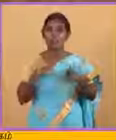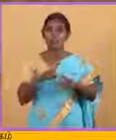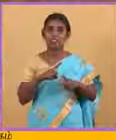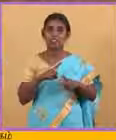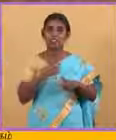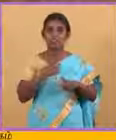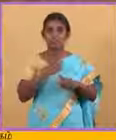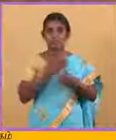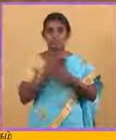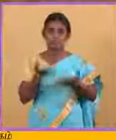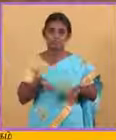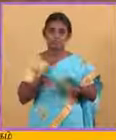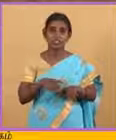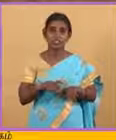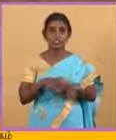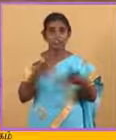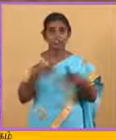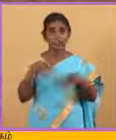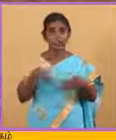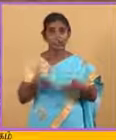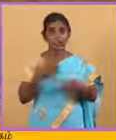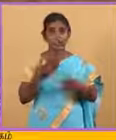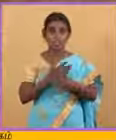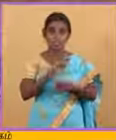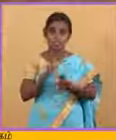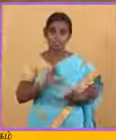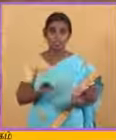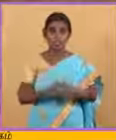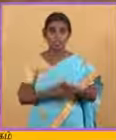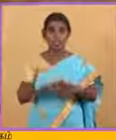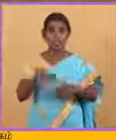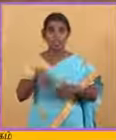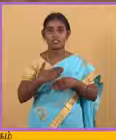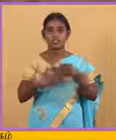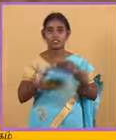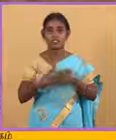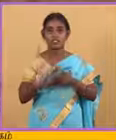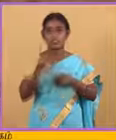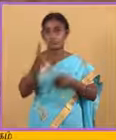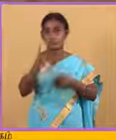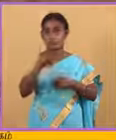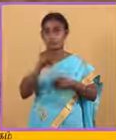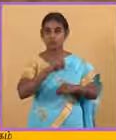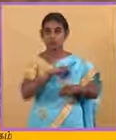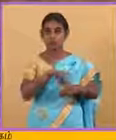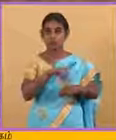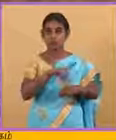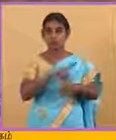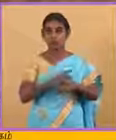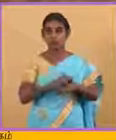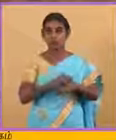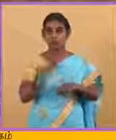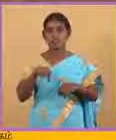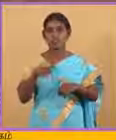இருந்தது, இப்போது கடமையை முடித்துவிட்டேன். இனி ஒரு நொடி பொழுது கூட நான் இனி என்ன செய்ய மாட்டேன்,